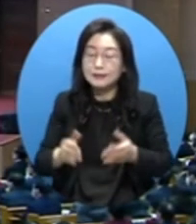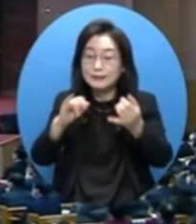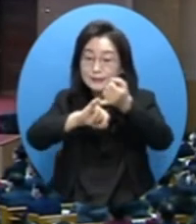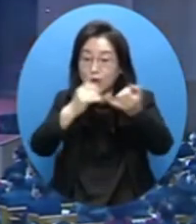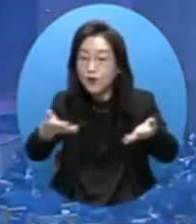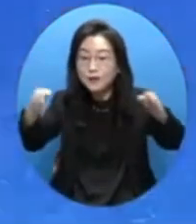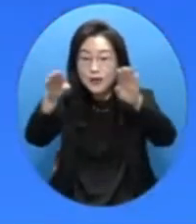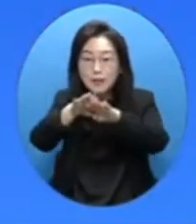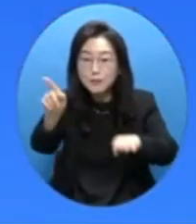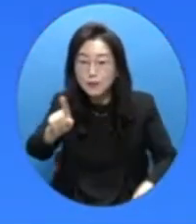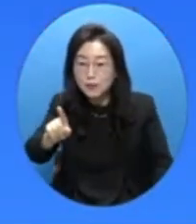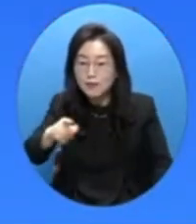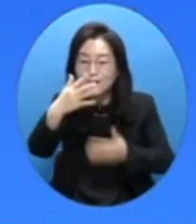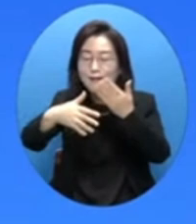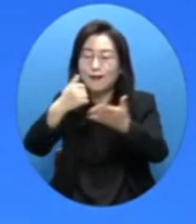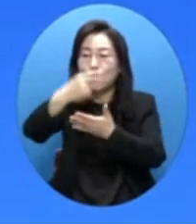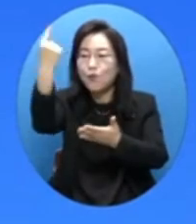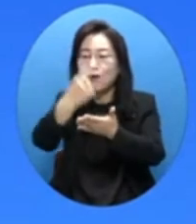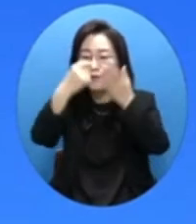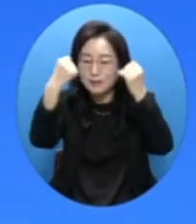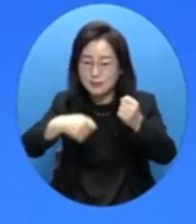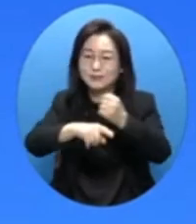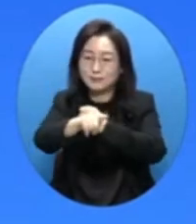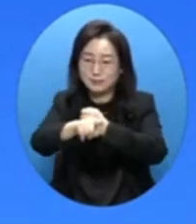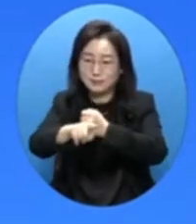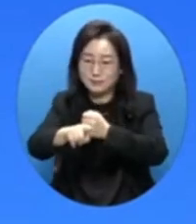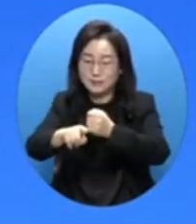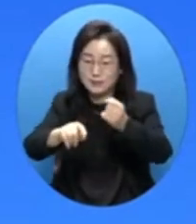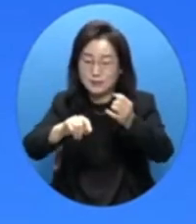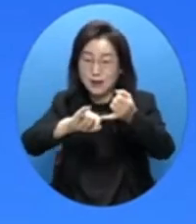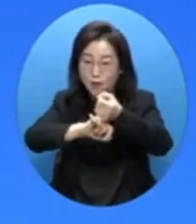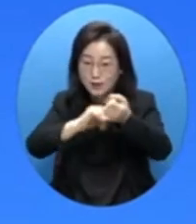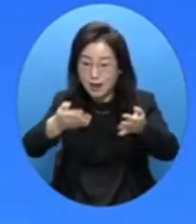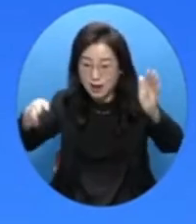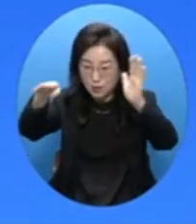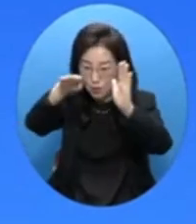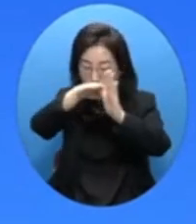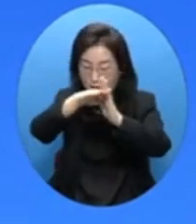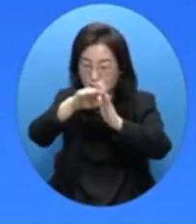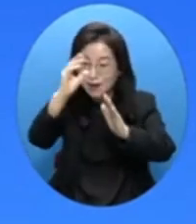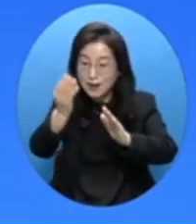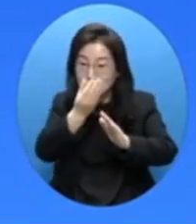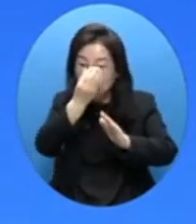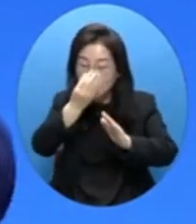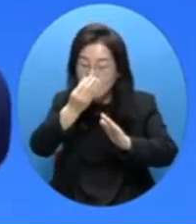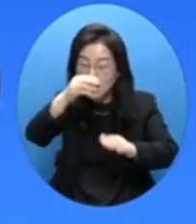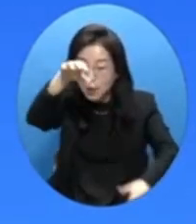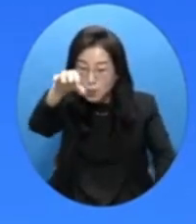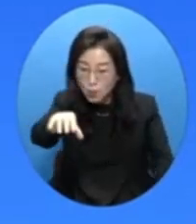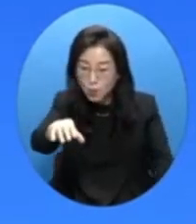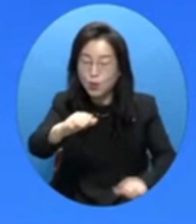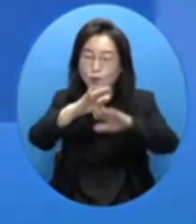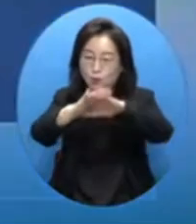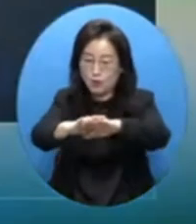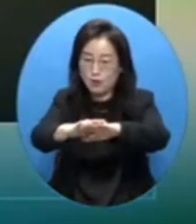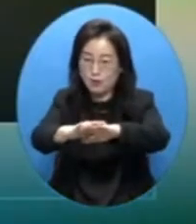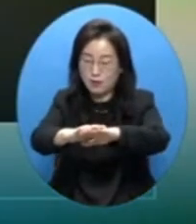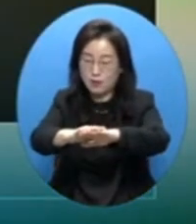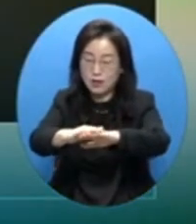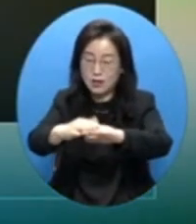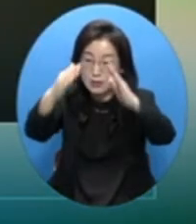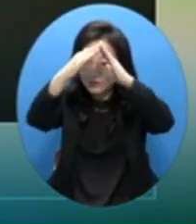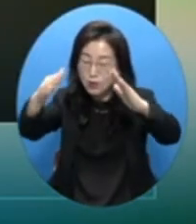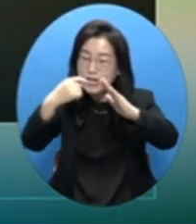언약궤는 하나님의 임재를 상징합니다 그래서 언약궤가이 성막 안에 있었는데 지성소 안에 있었는데 성막이 구름이 탁